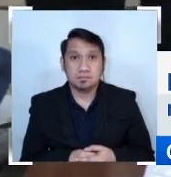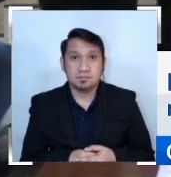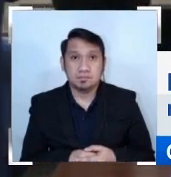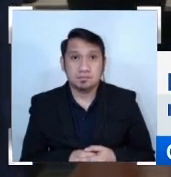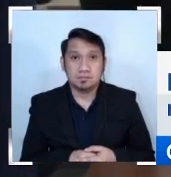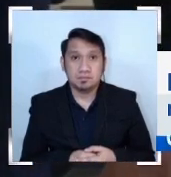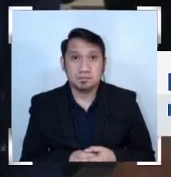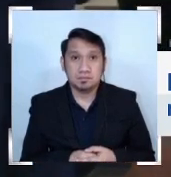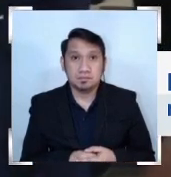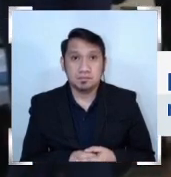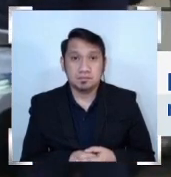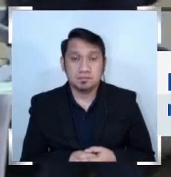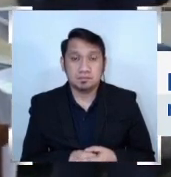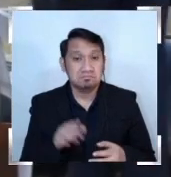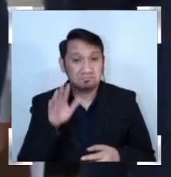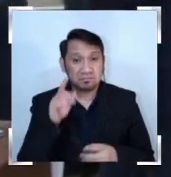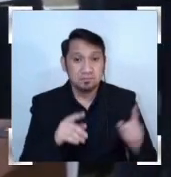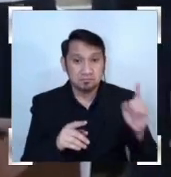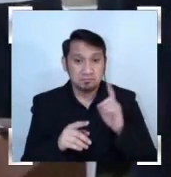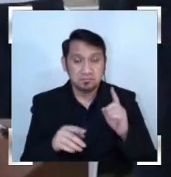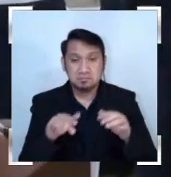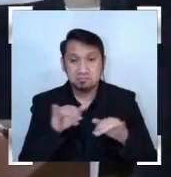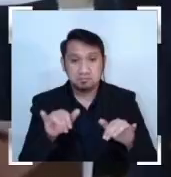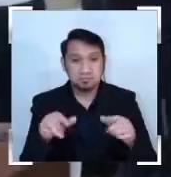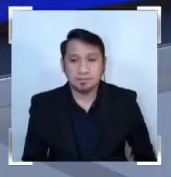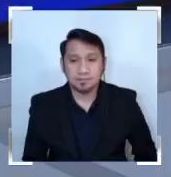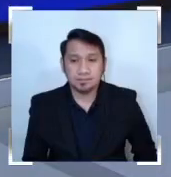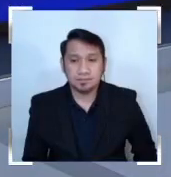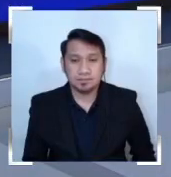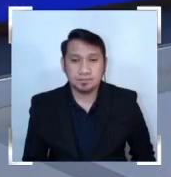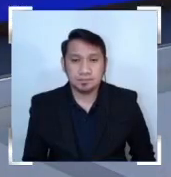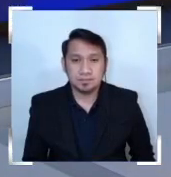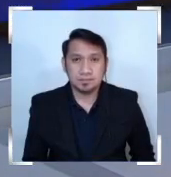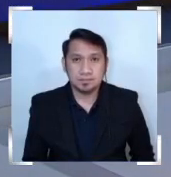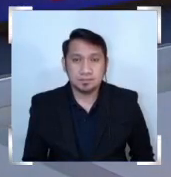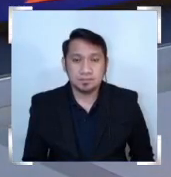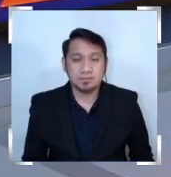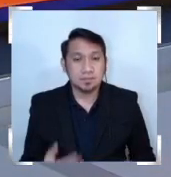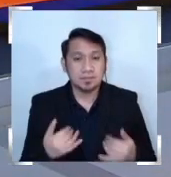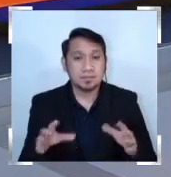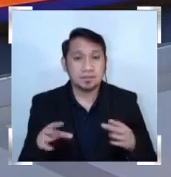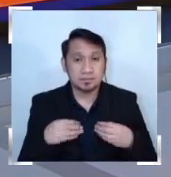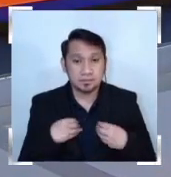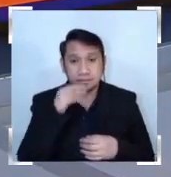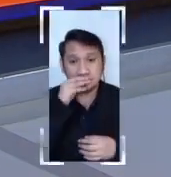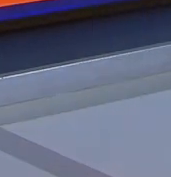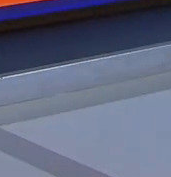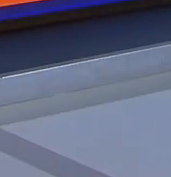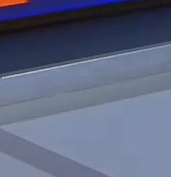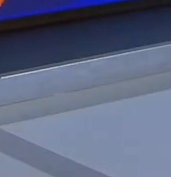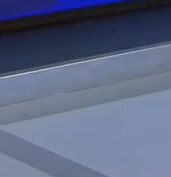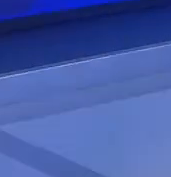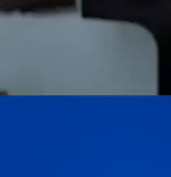na pawang magkakaalyado. Ako si Cedric Castillo, ang inyong saksi. Tinanggap na rin ni Senator Manny Pacquiao ang pagkatalo sa